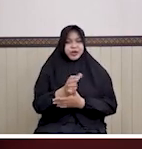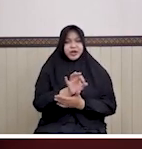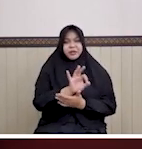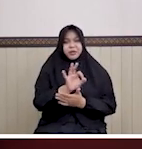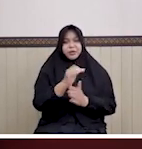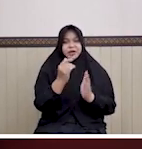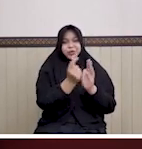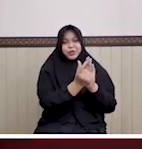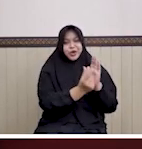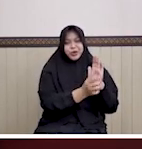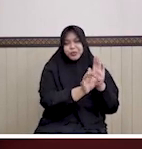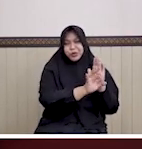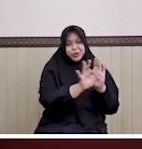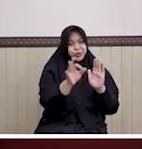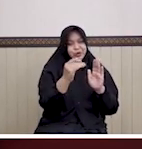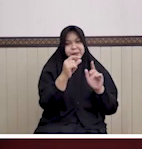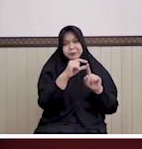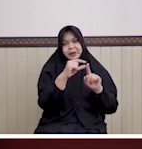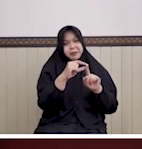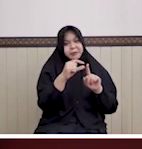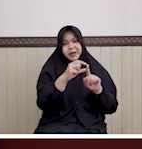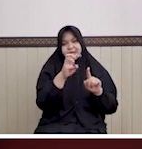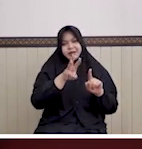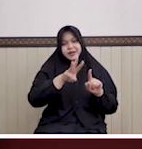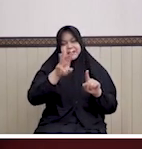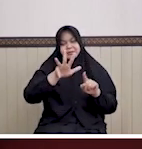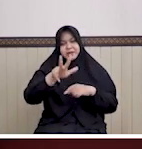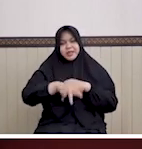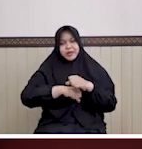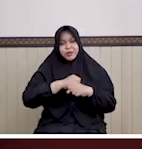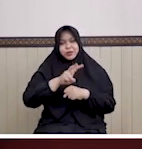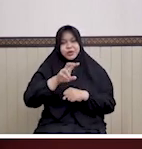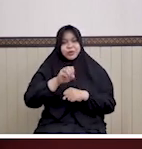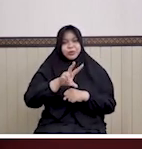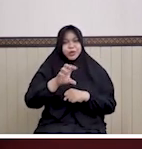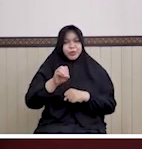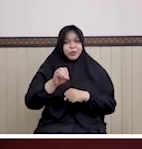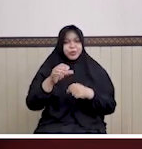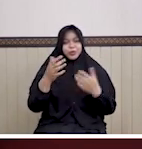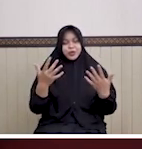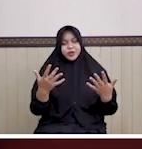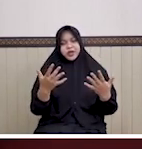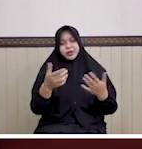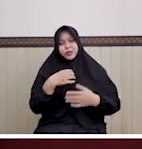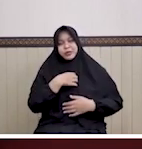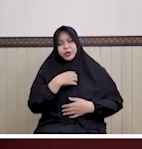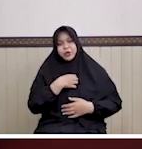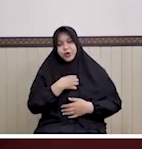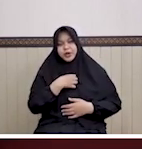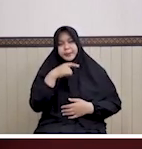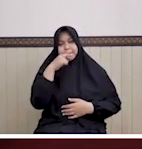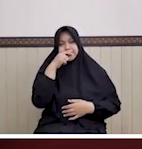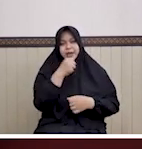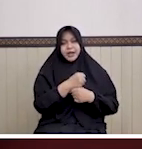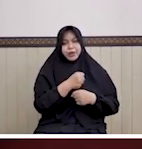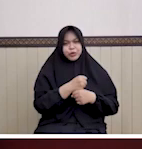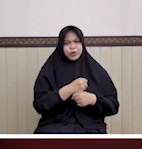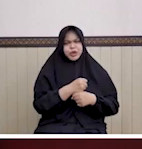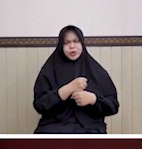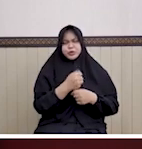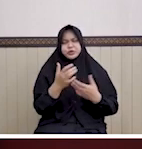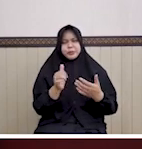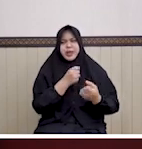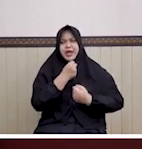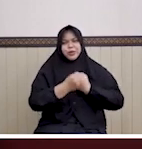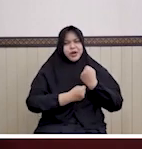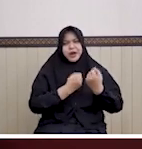ada undang-undangnya Hai belum ada PP 39 tahun 2020 gitu kira-kira kalau merpati Gatot trobosan apa yang waktu itu